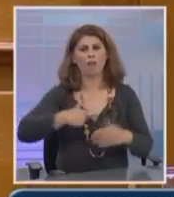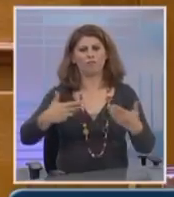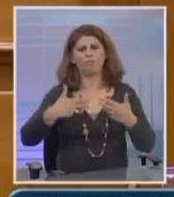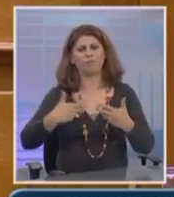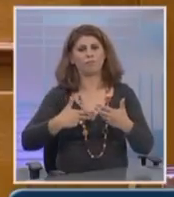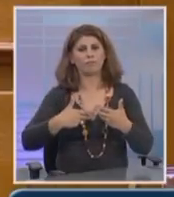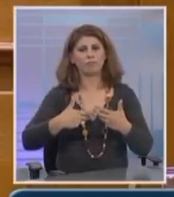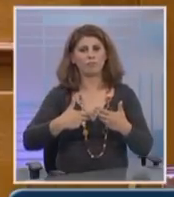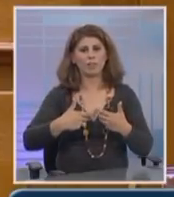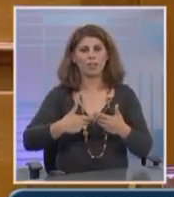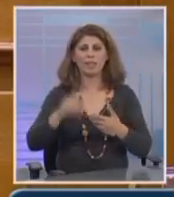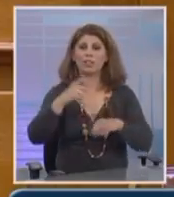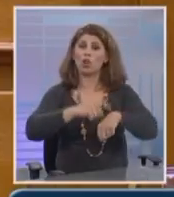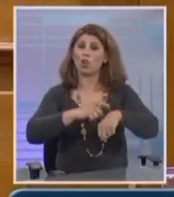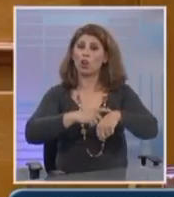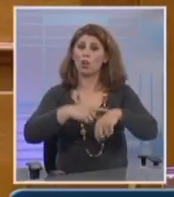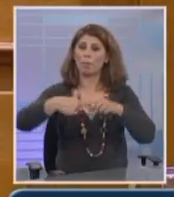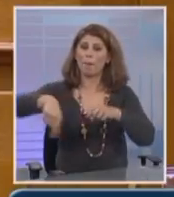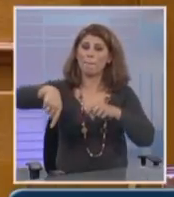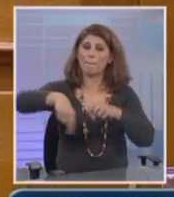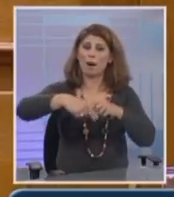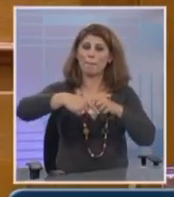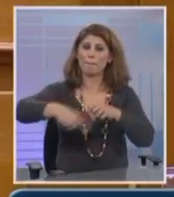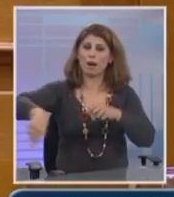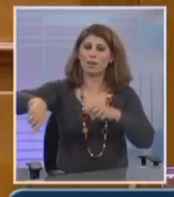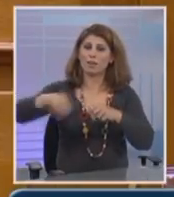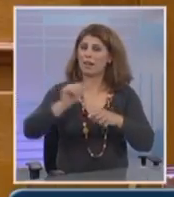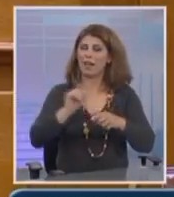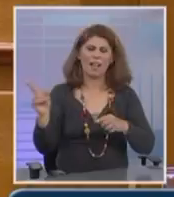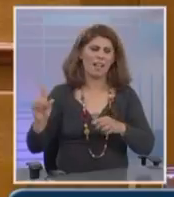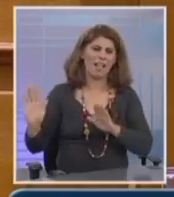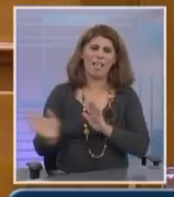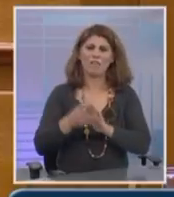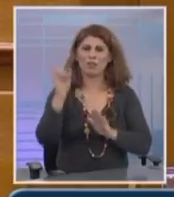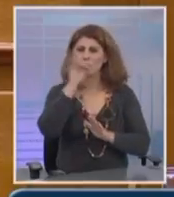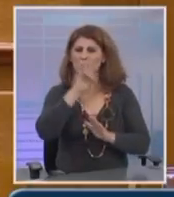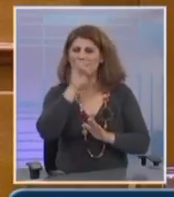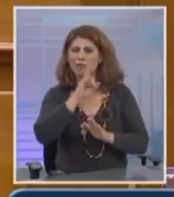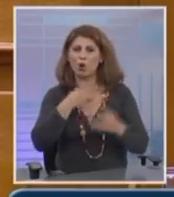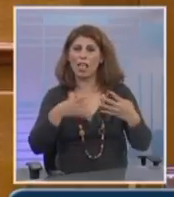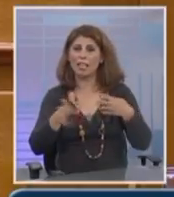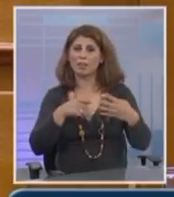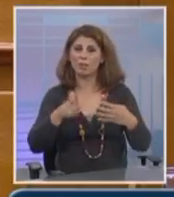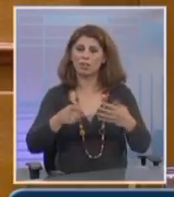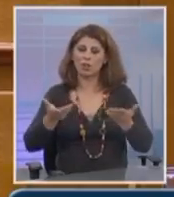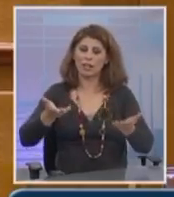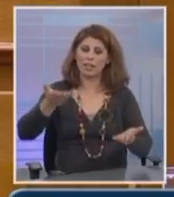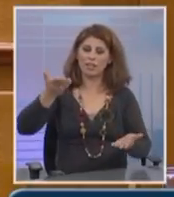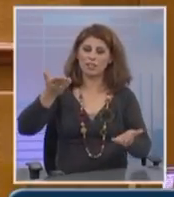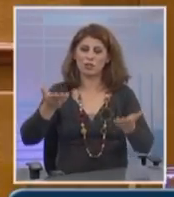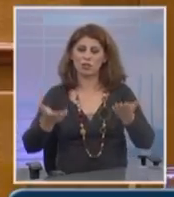το εκρεμές της ιστορίας έφυγε από το ακραίο σημείο του ψεύδους και του λαϊκισμού. Και η ισορροπή στην